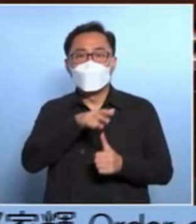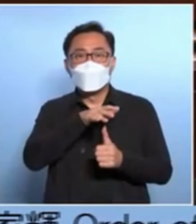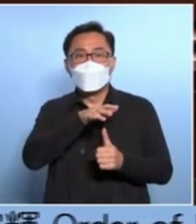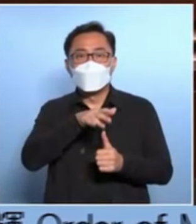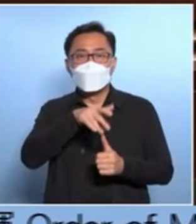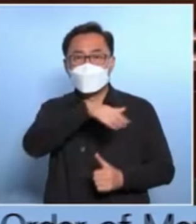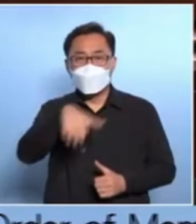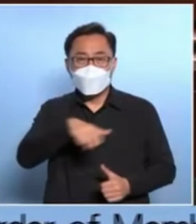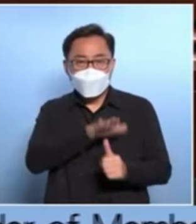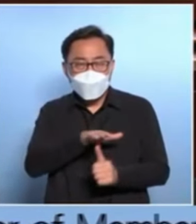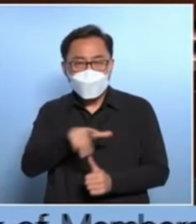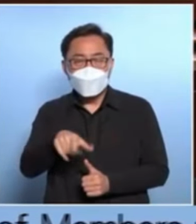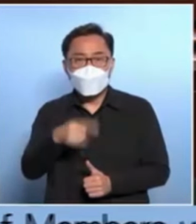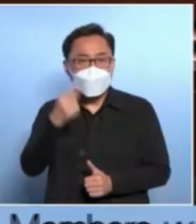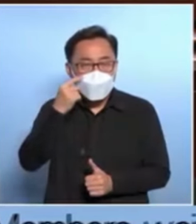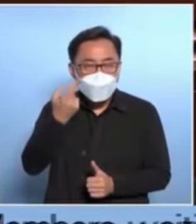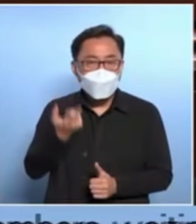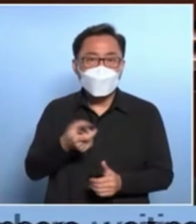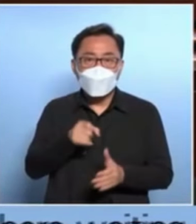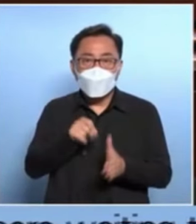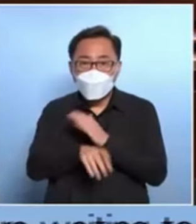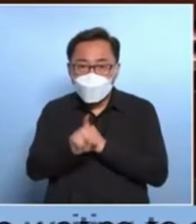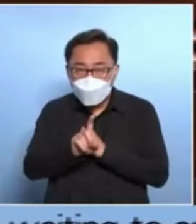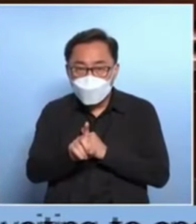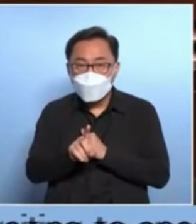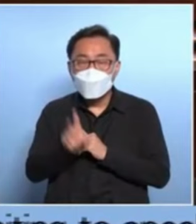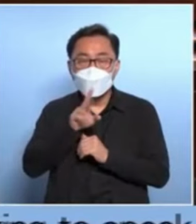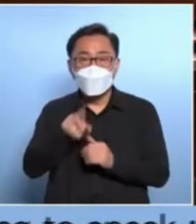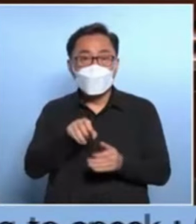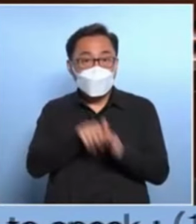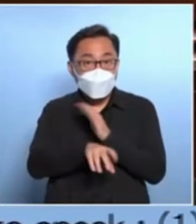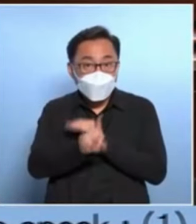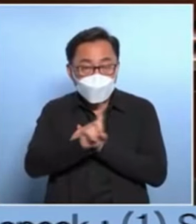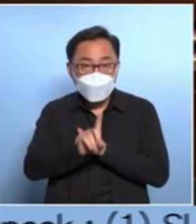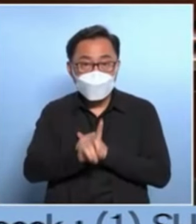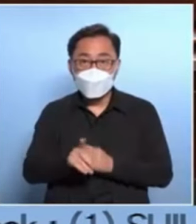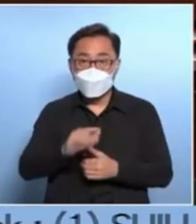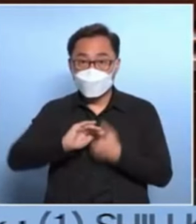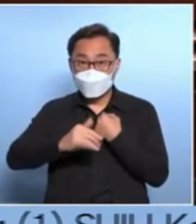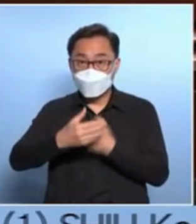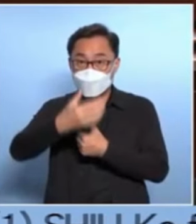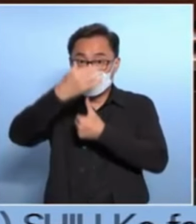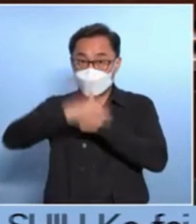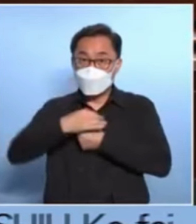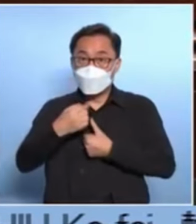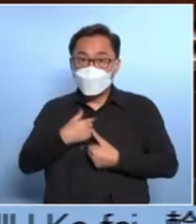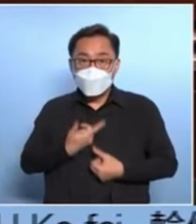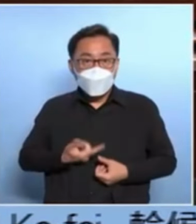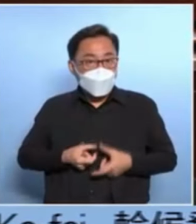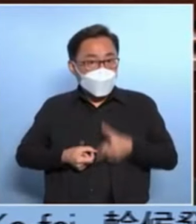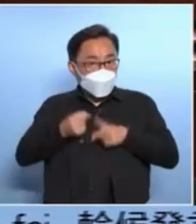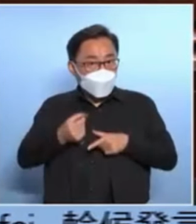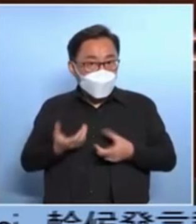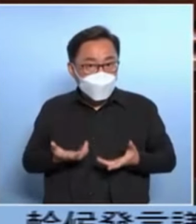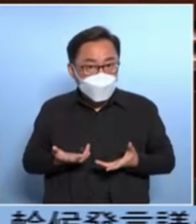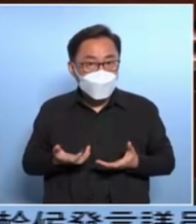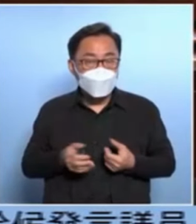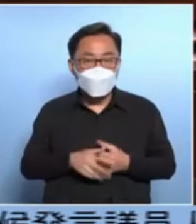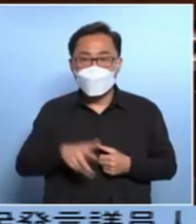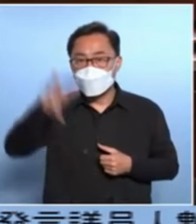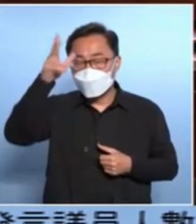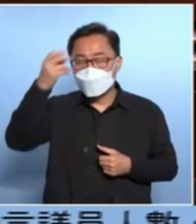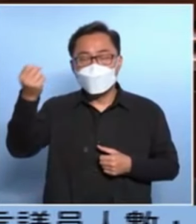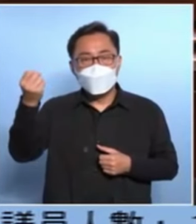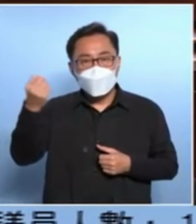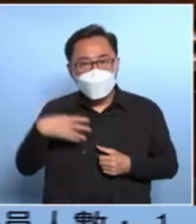到嘅，咁所以會有遺漏嘅。咁如果因為遺漏而要負上刑責咧，就係好唔公平啦。咁政府就話